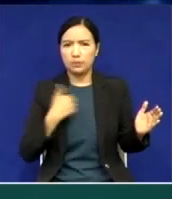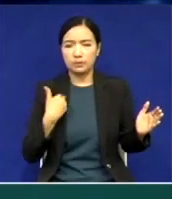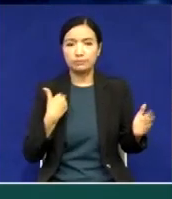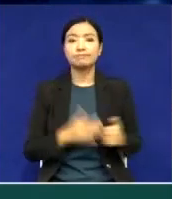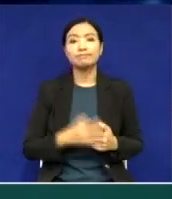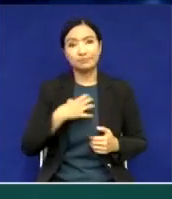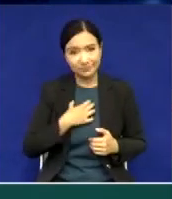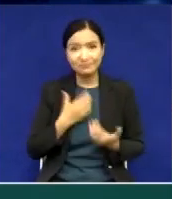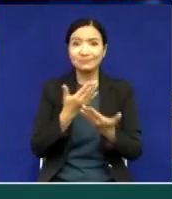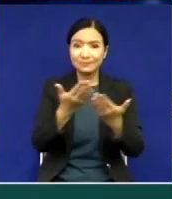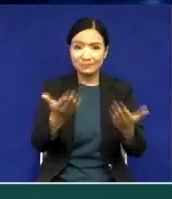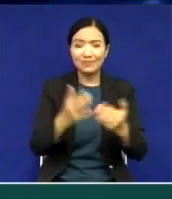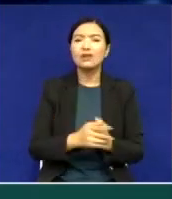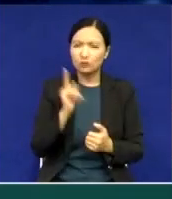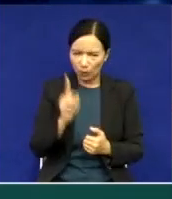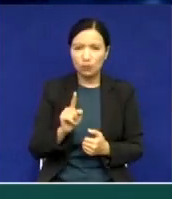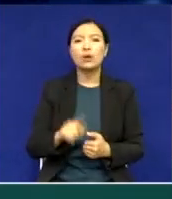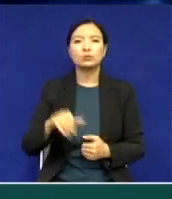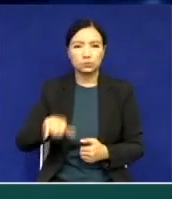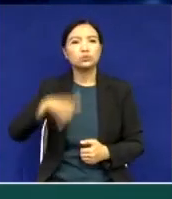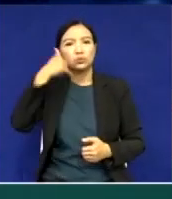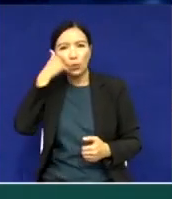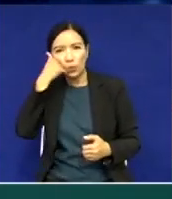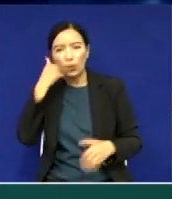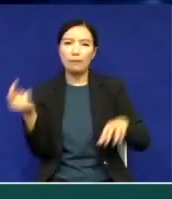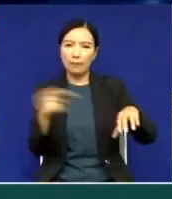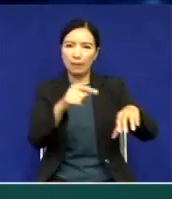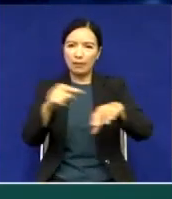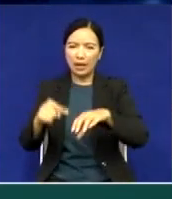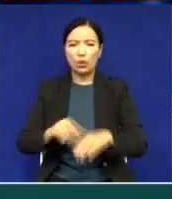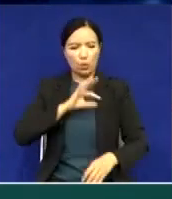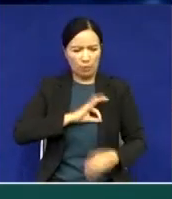ทุกท่านเลือกใช้บริการแค่นั้นแหละครับมาใช้บริการของพวกเราอย่าเก็บความรู้สึกนี้ไว้คนเดียวครับ